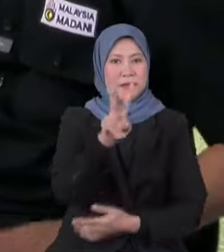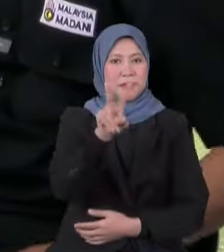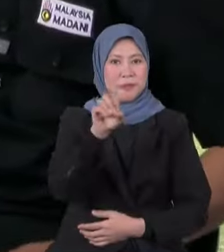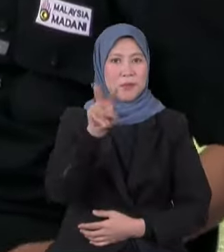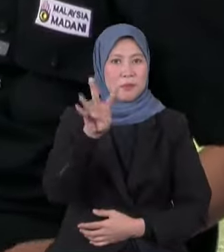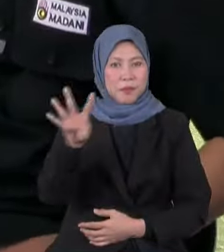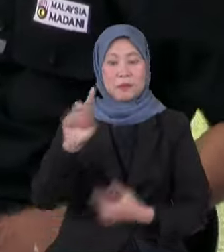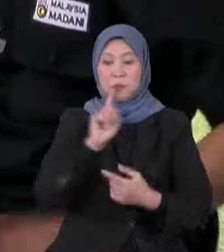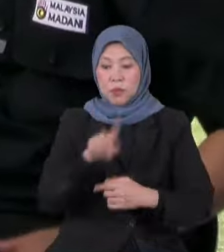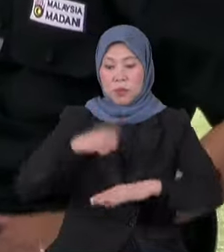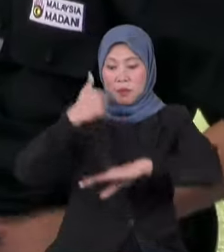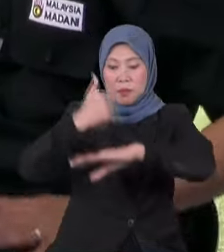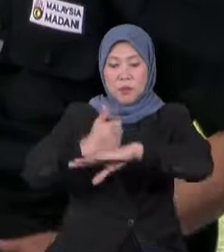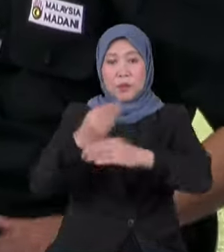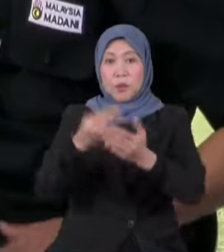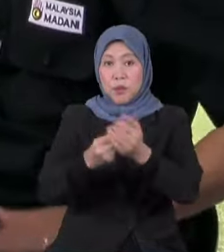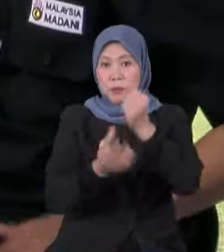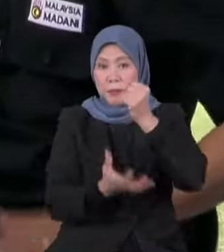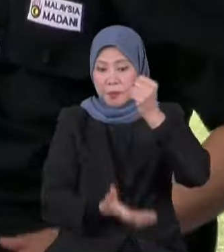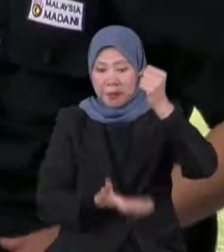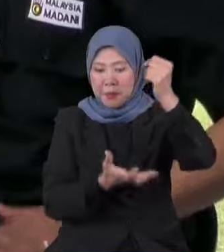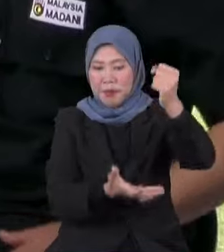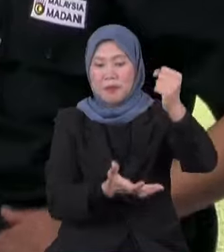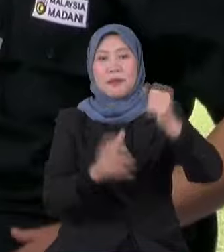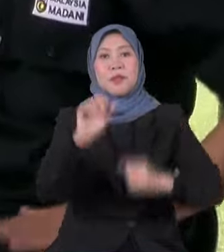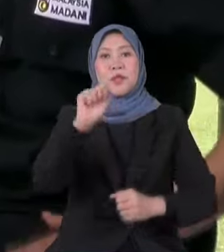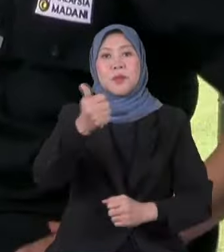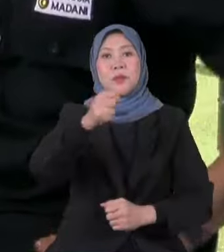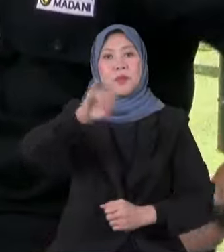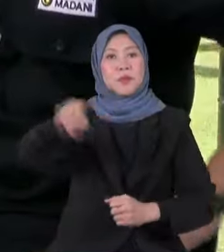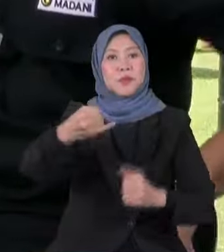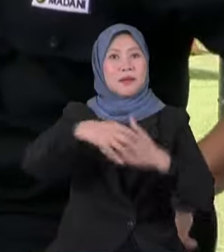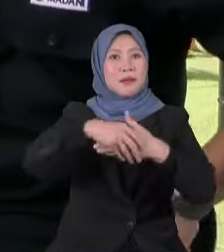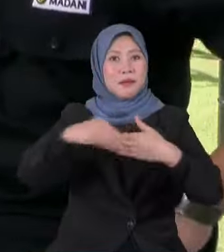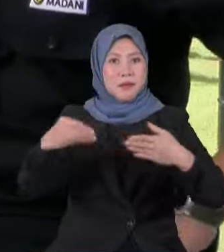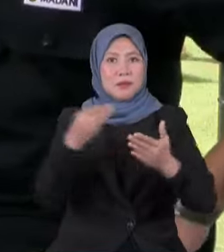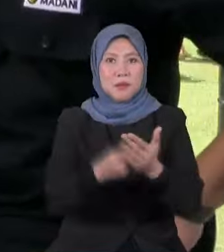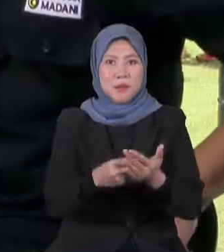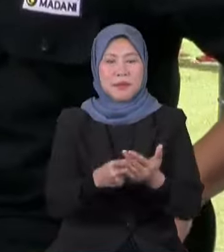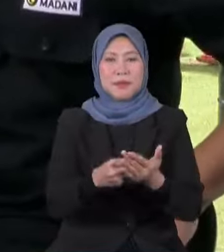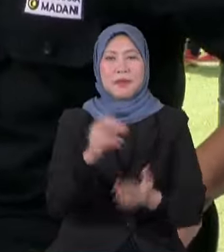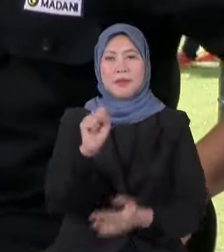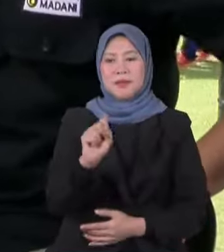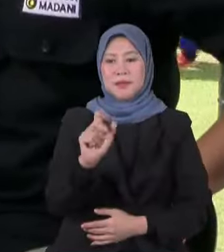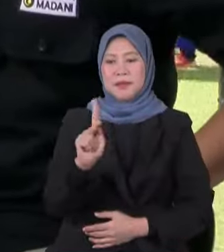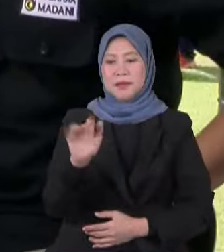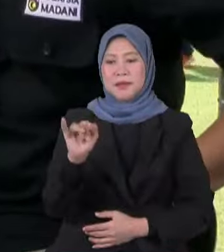kami telah wujudkan satu dana sebanyak RM10 juta, iaitu skim